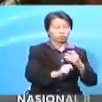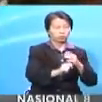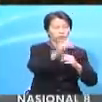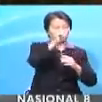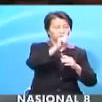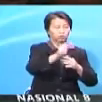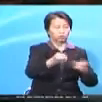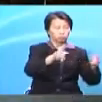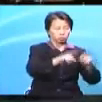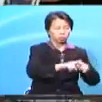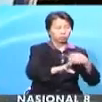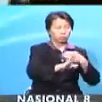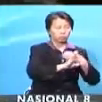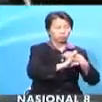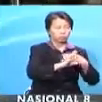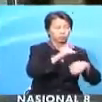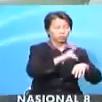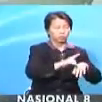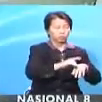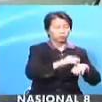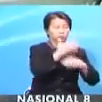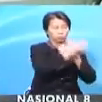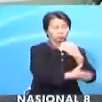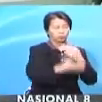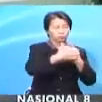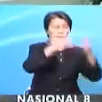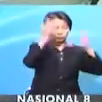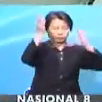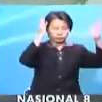berlaku banjir di seluruh negara